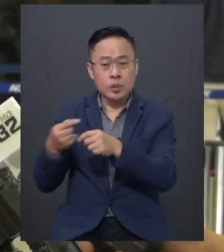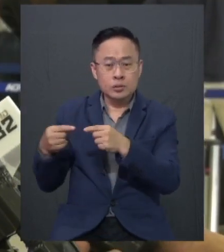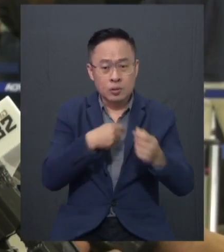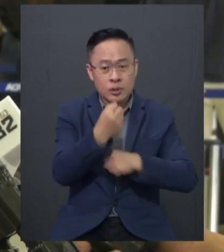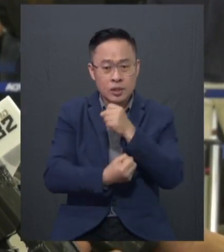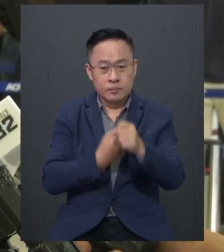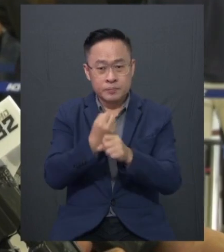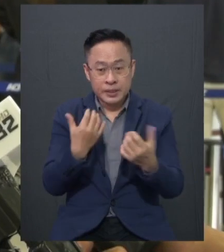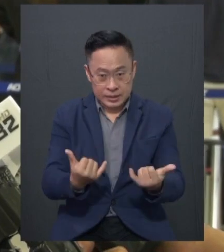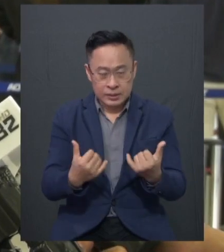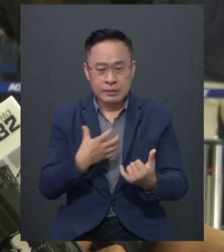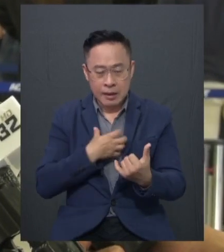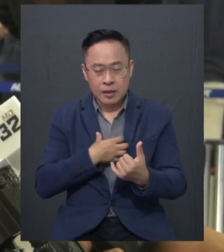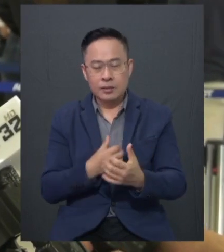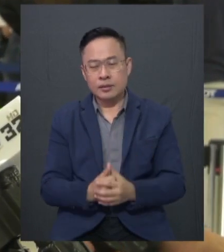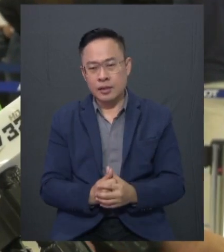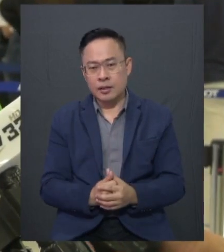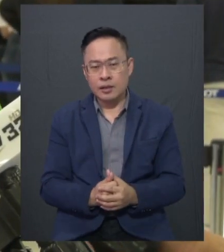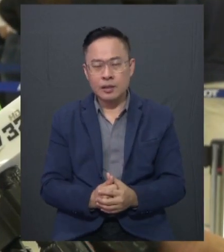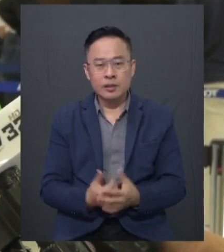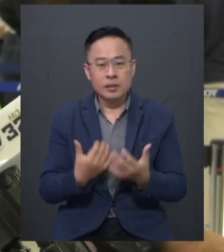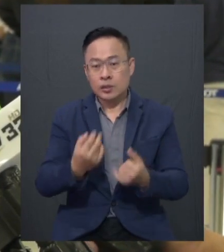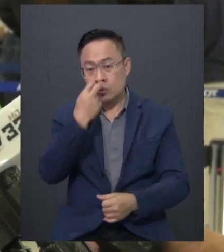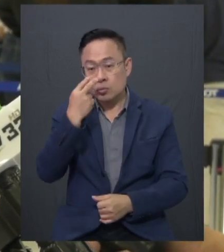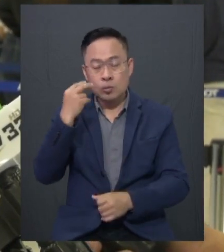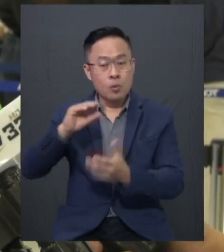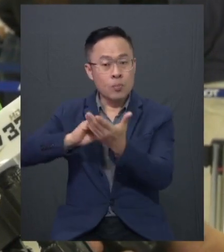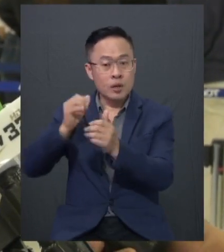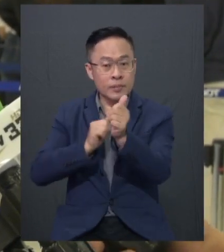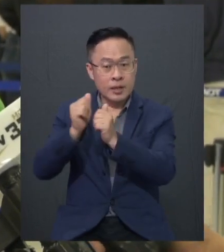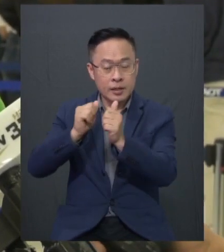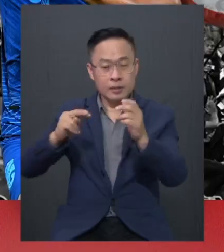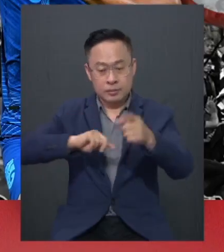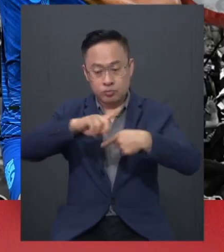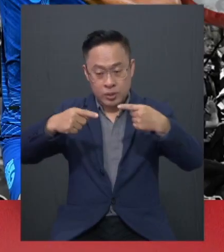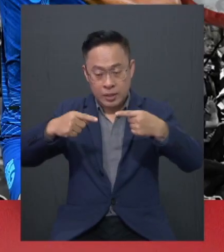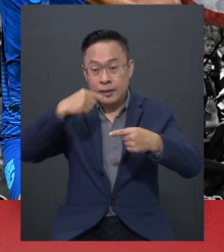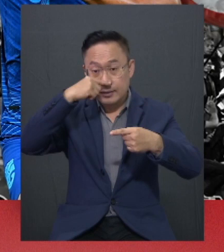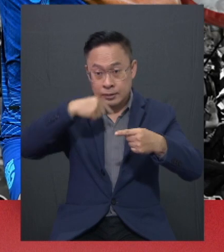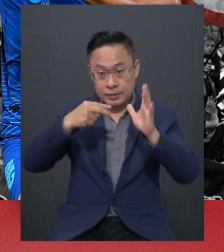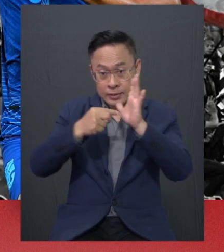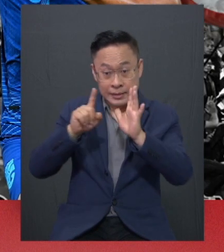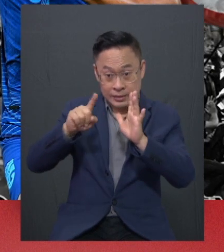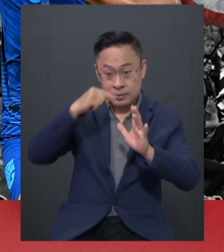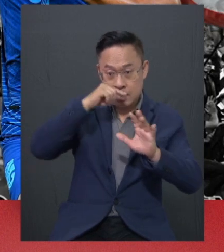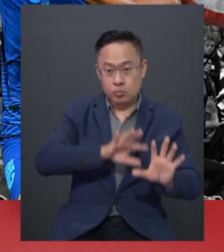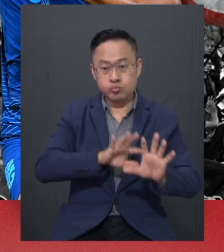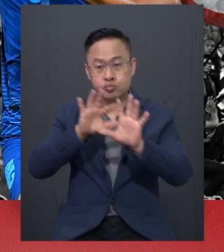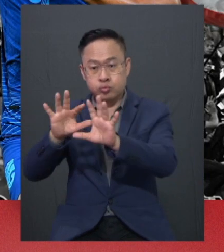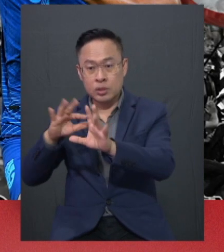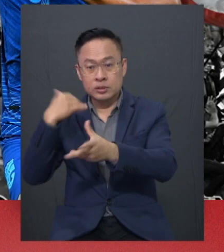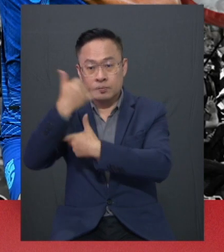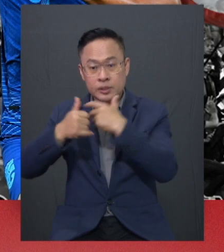ำกันอีกครั้งนึงแล้วกันนะครับคุณผู้ชมครับสำหรับโปรแกรมในรอบชิงชนะเลิศครับทีมชาติไทยครับจะไปเยือนเวียดนามก่อนนะครับเกมแรกที่มีดินสเตเดียม